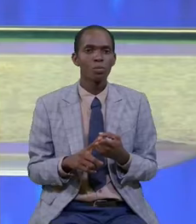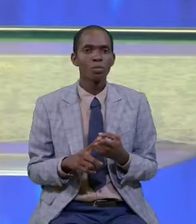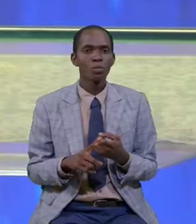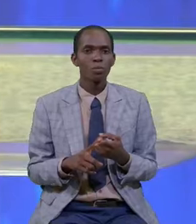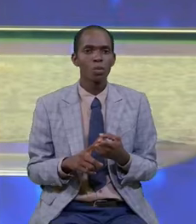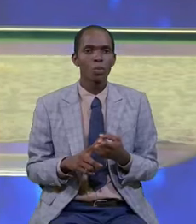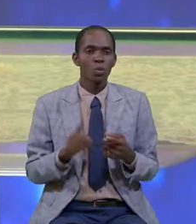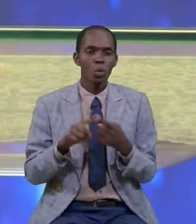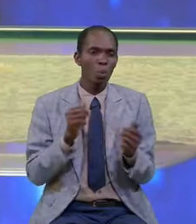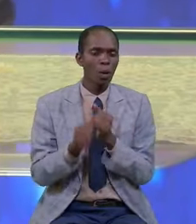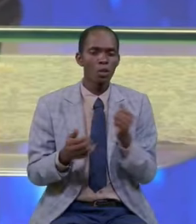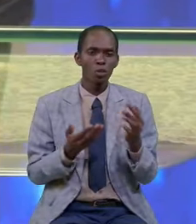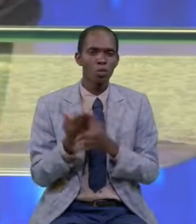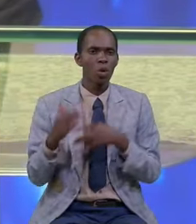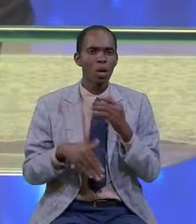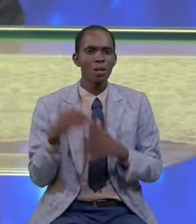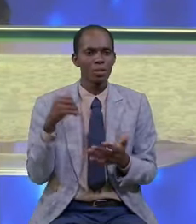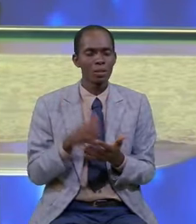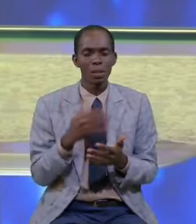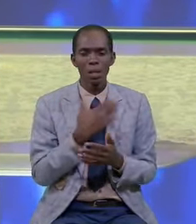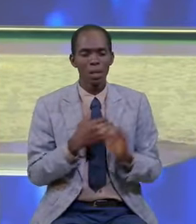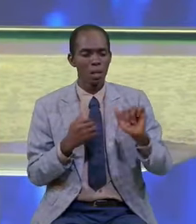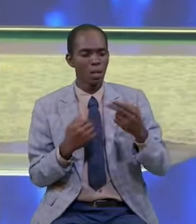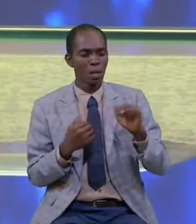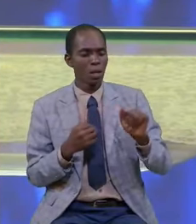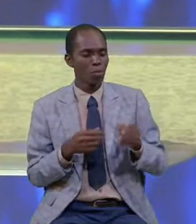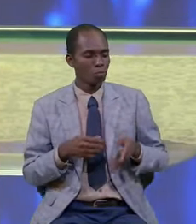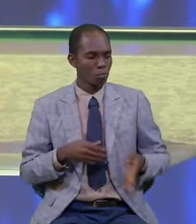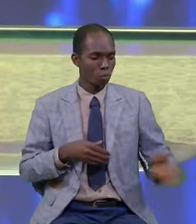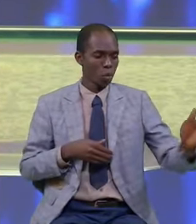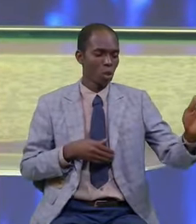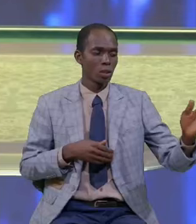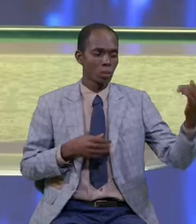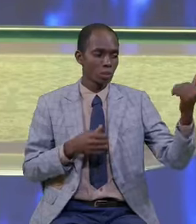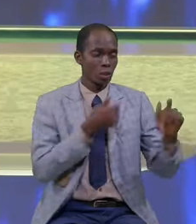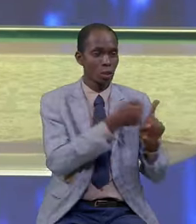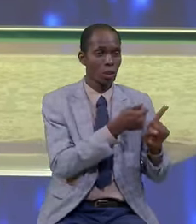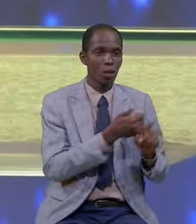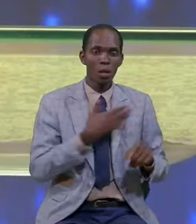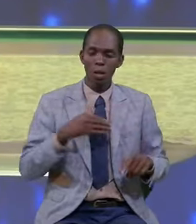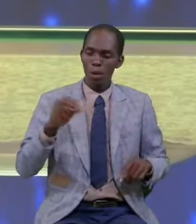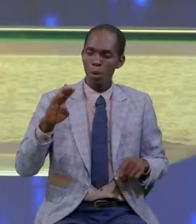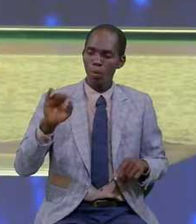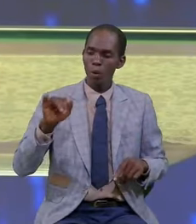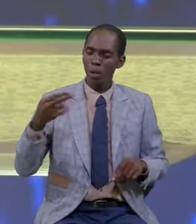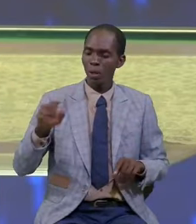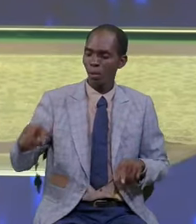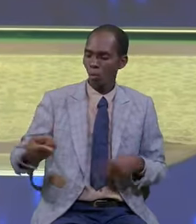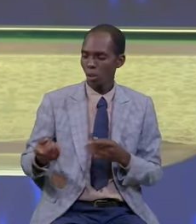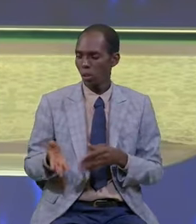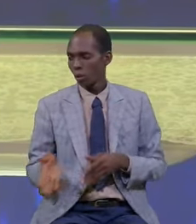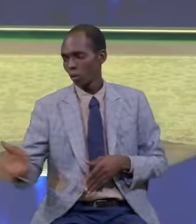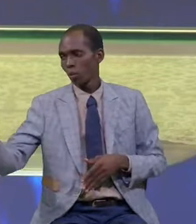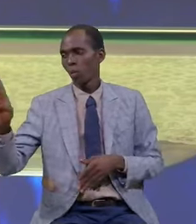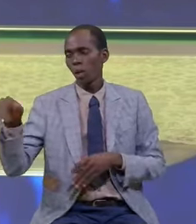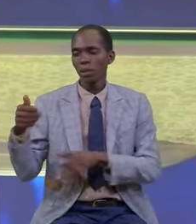Akab alla seul par un chemin et Abdia alla seul par un autre chemin.